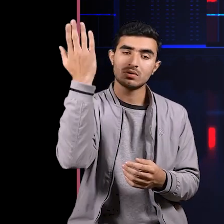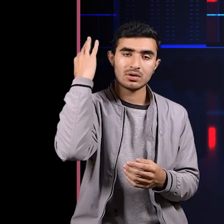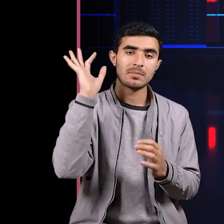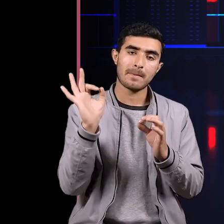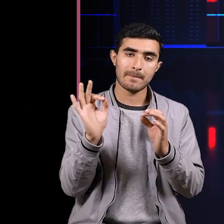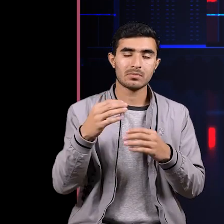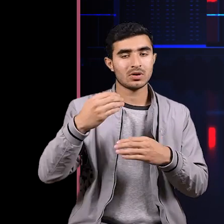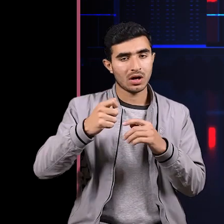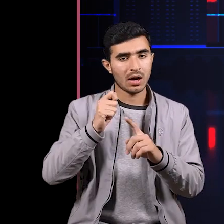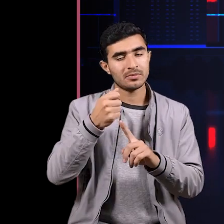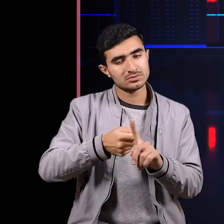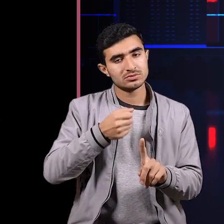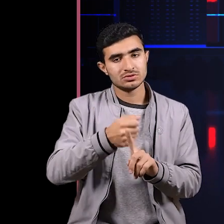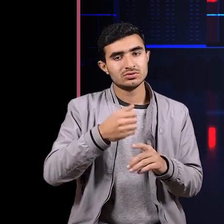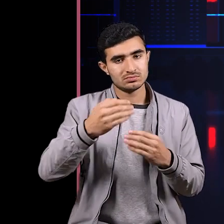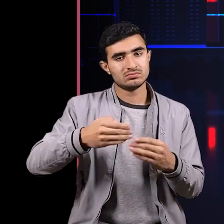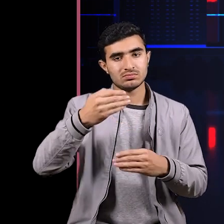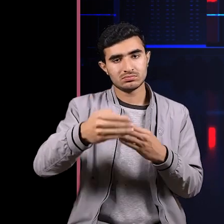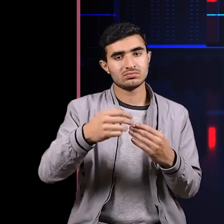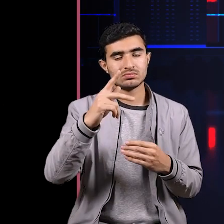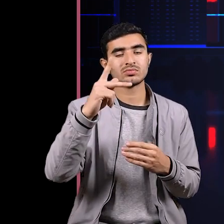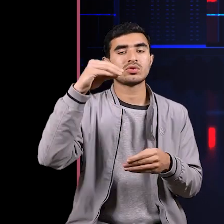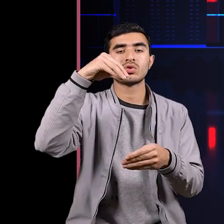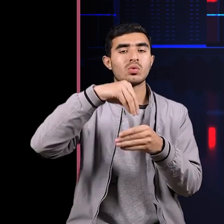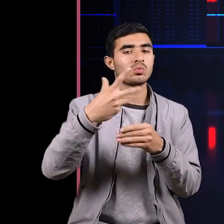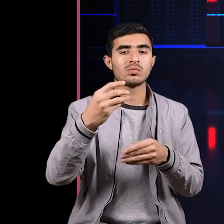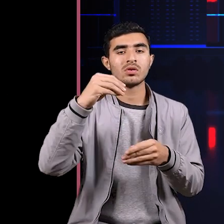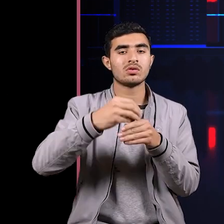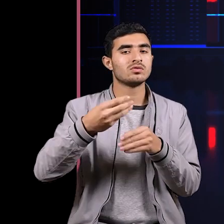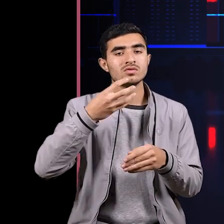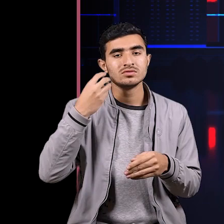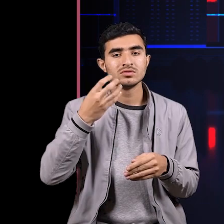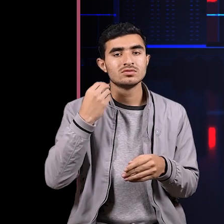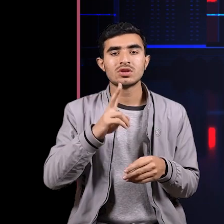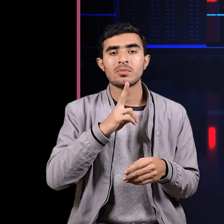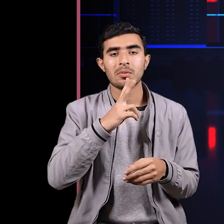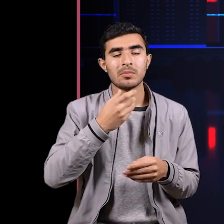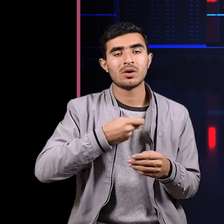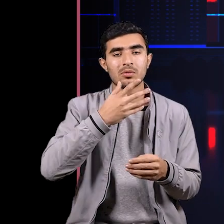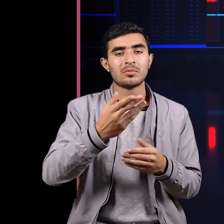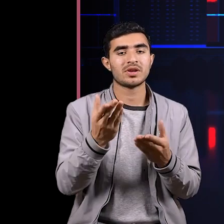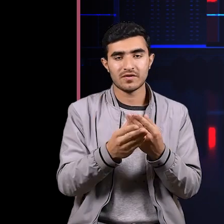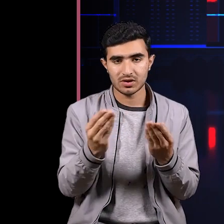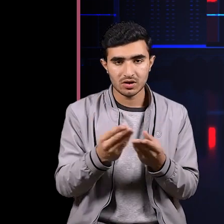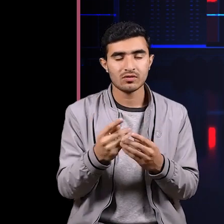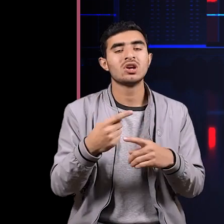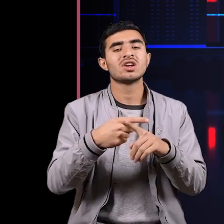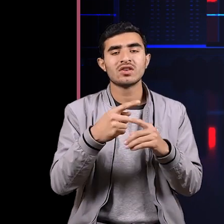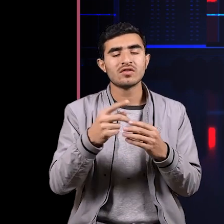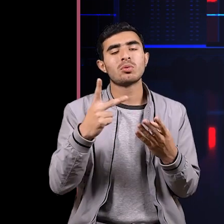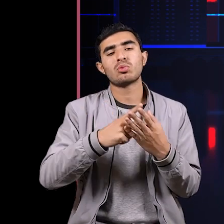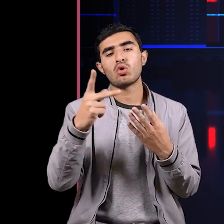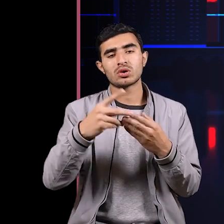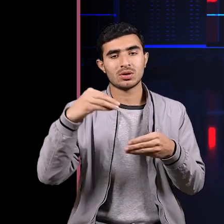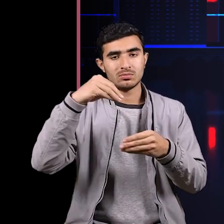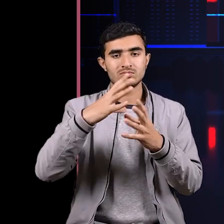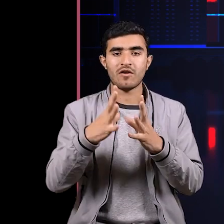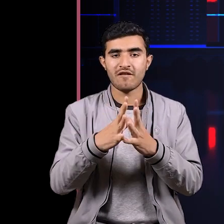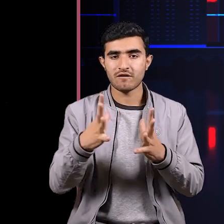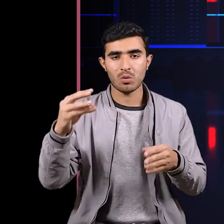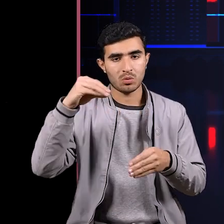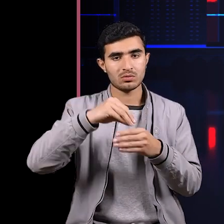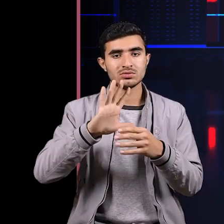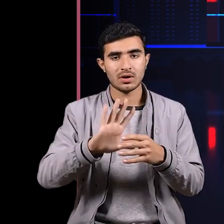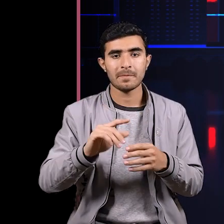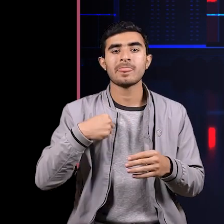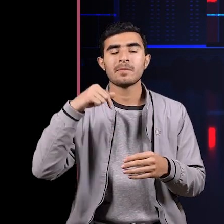बाद KTN के साथ ये सफ़र जारी है। और वॉइस ऑफ सिंध के बारे में मैंने बताया तो उसका भी थोड़ा सा सिमिलर बैकग्राउंड है। वॉइस ऑफ सिंध